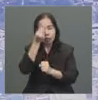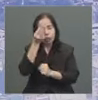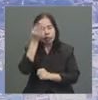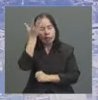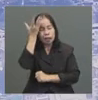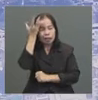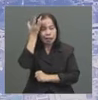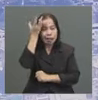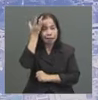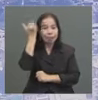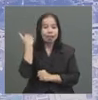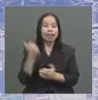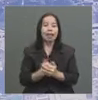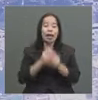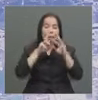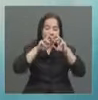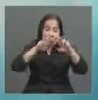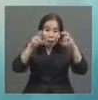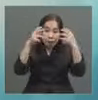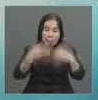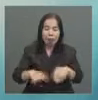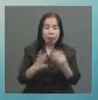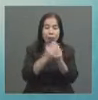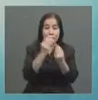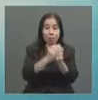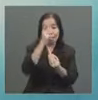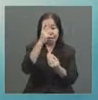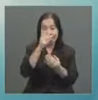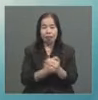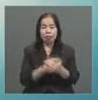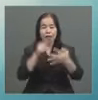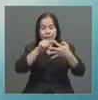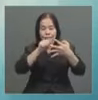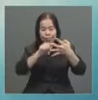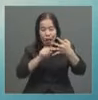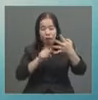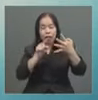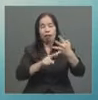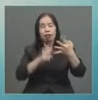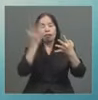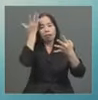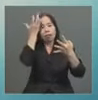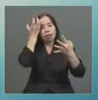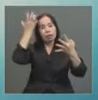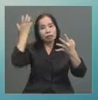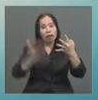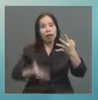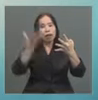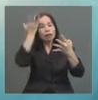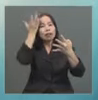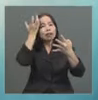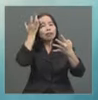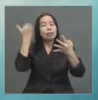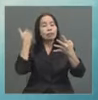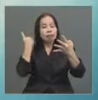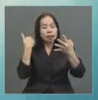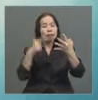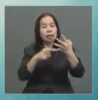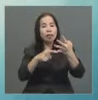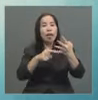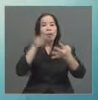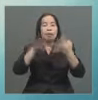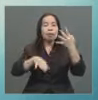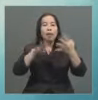ครับทำการเซอร์เวย์ใน3สัปดาห์พบว่าสัปดาห์สุดท้ายความเครียดเพิ่มขึ้นนะครับแต่มากที่สุดนี่ประมา